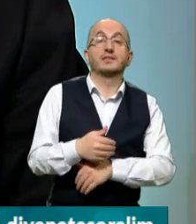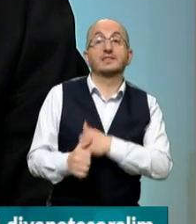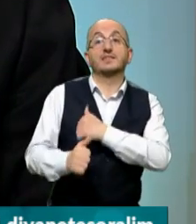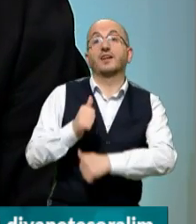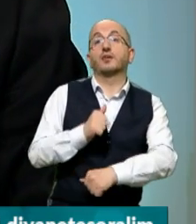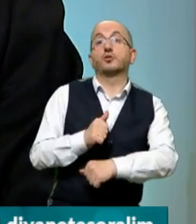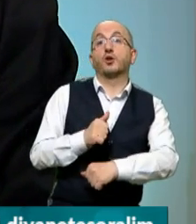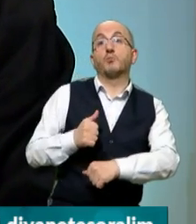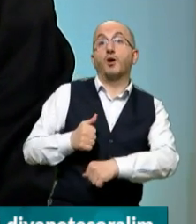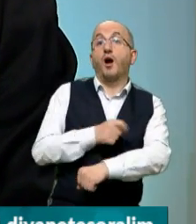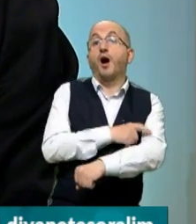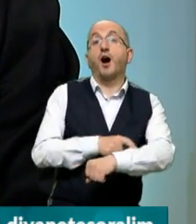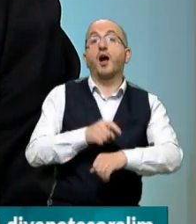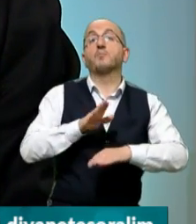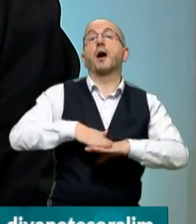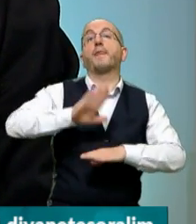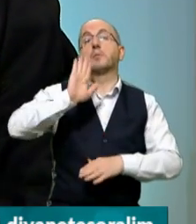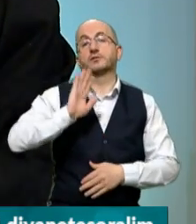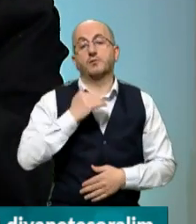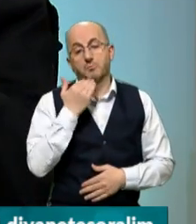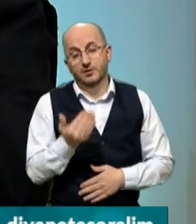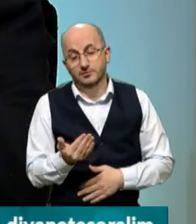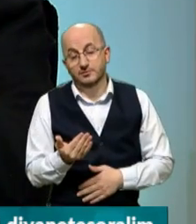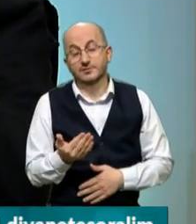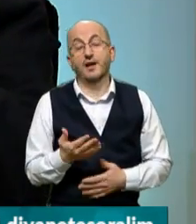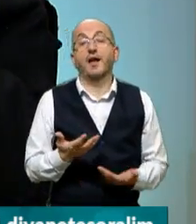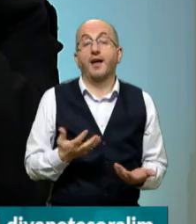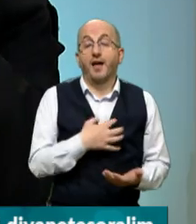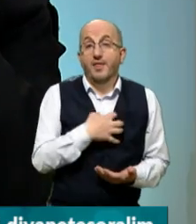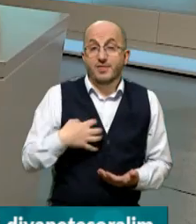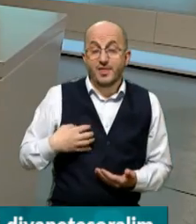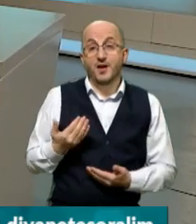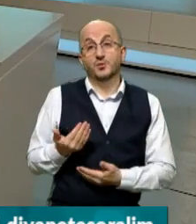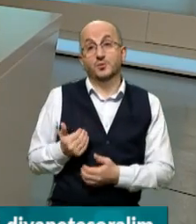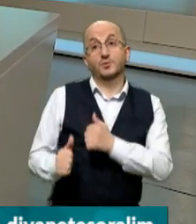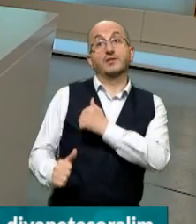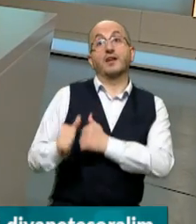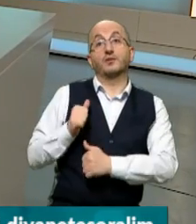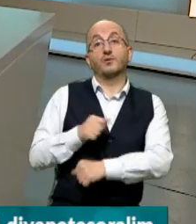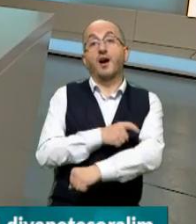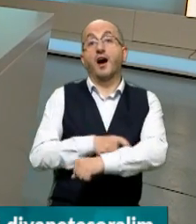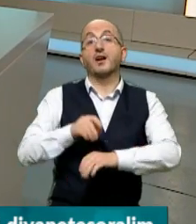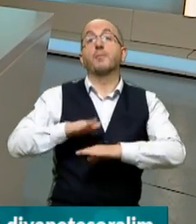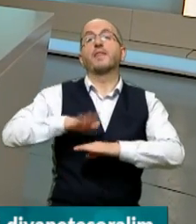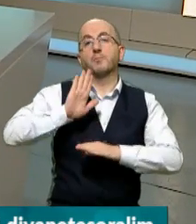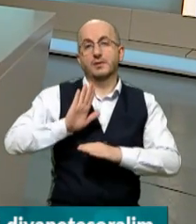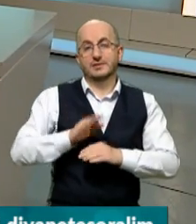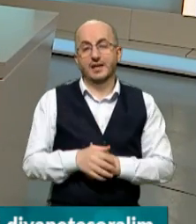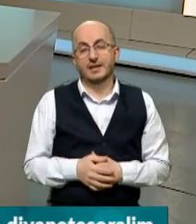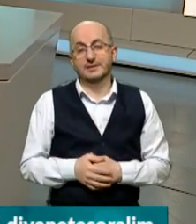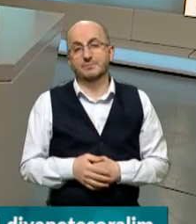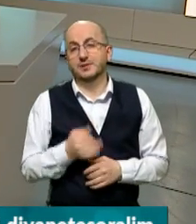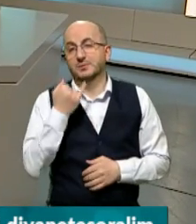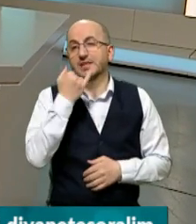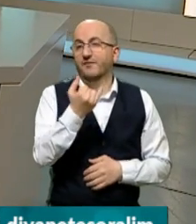geriye dönüp de tekrar onu ne yapamazsın? Haram edemezsin. Nasıl ki anne sütünü geriye dönük olarak haram edemezse veya siz birine